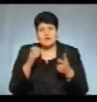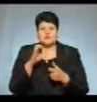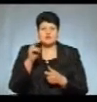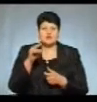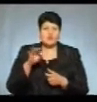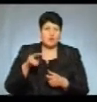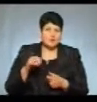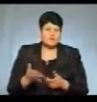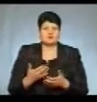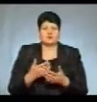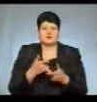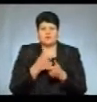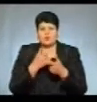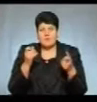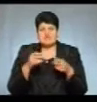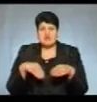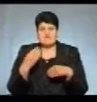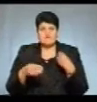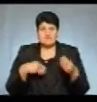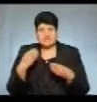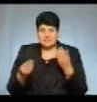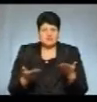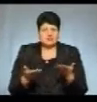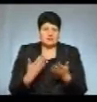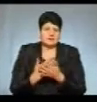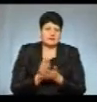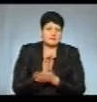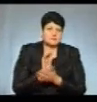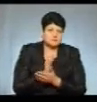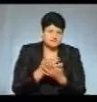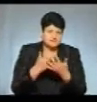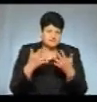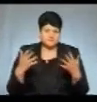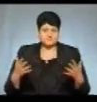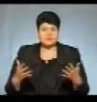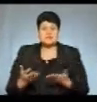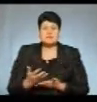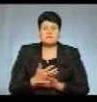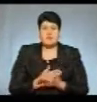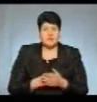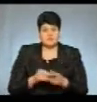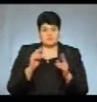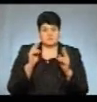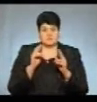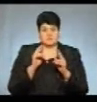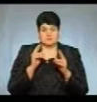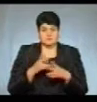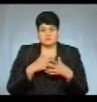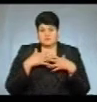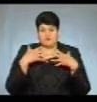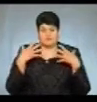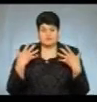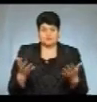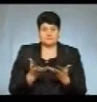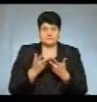соціологічна інформація для видачі, розповсюдження якоїсь преси. Збирається абсолютно неадекватна кількість персональних даних,